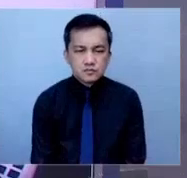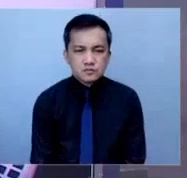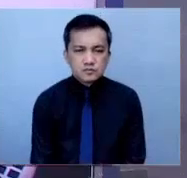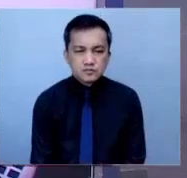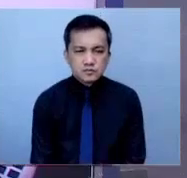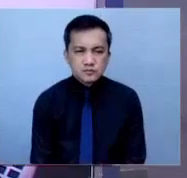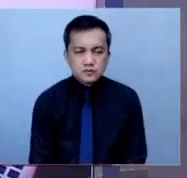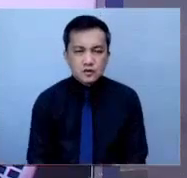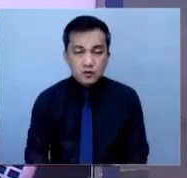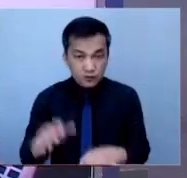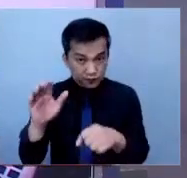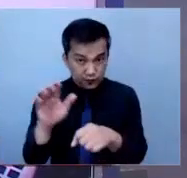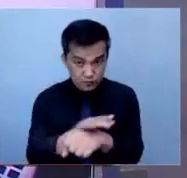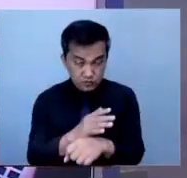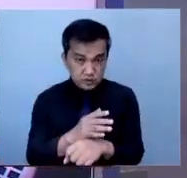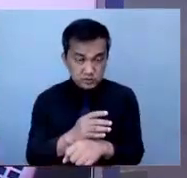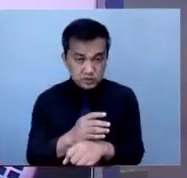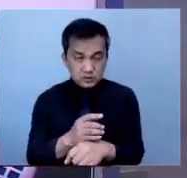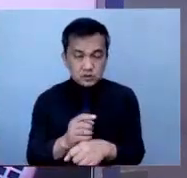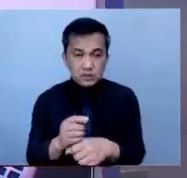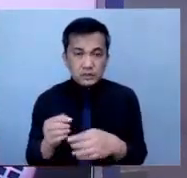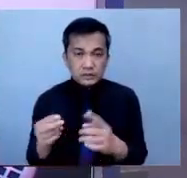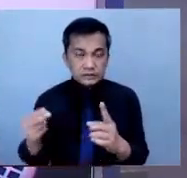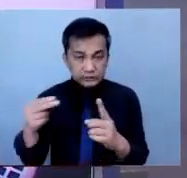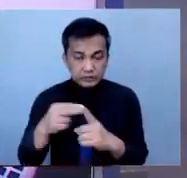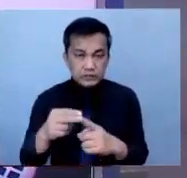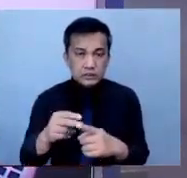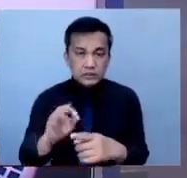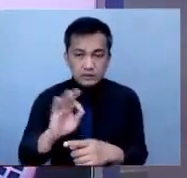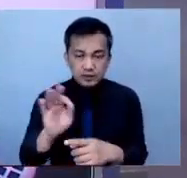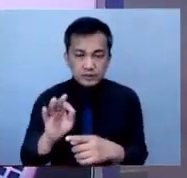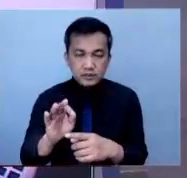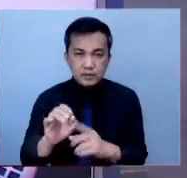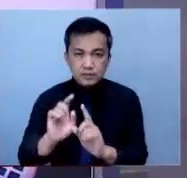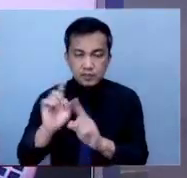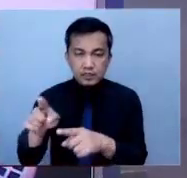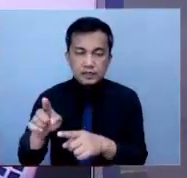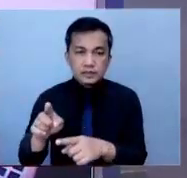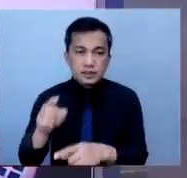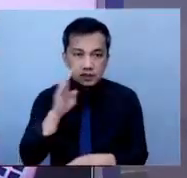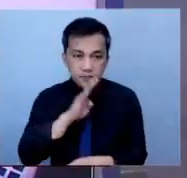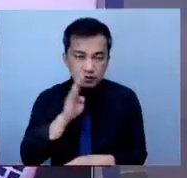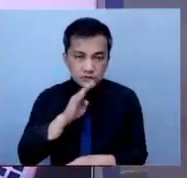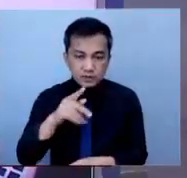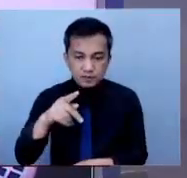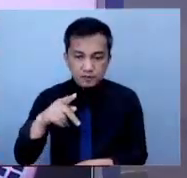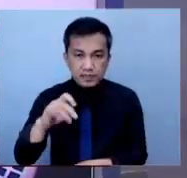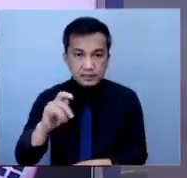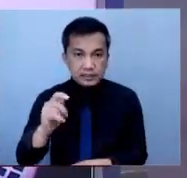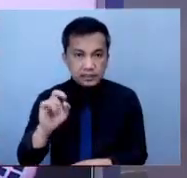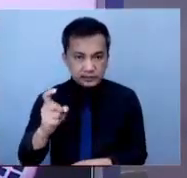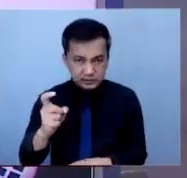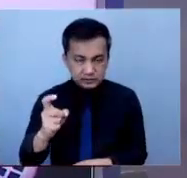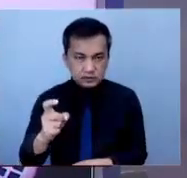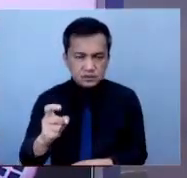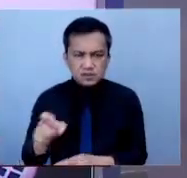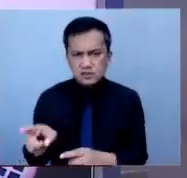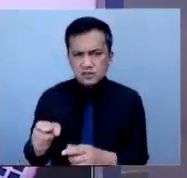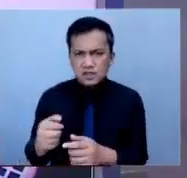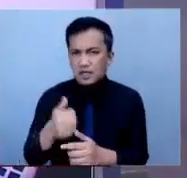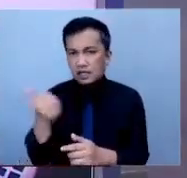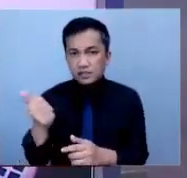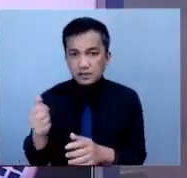Fully booked na agad hanggang sa Biyernes sa mga biyaheng Bicol sa Paranaque Integrated Terminal Exchange o PTEX. Ang ilang pasaherong